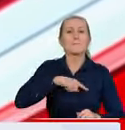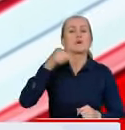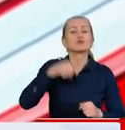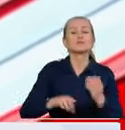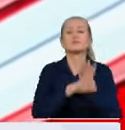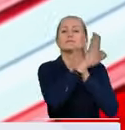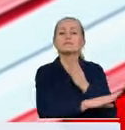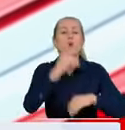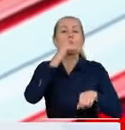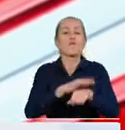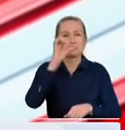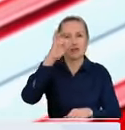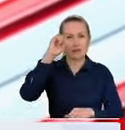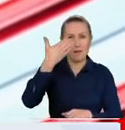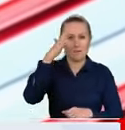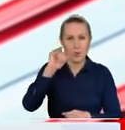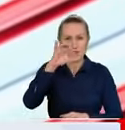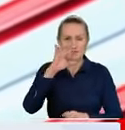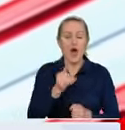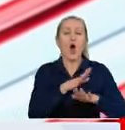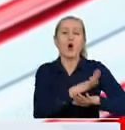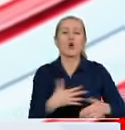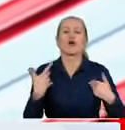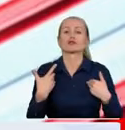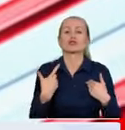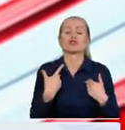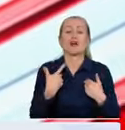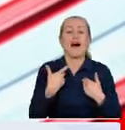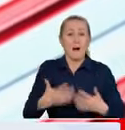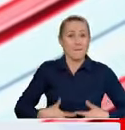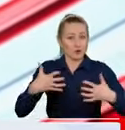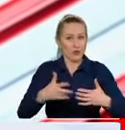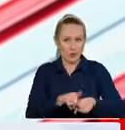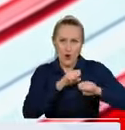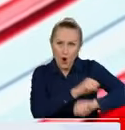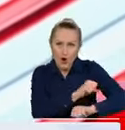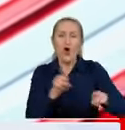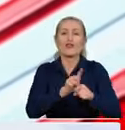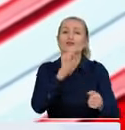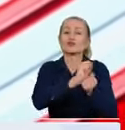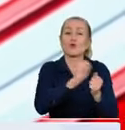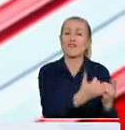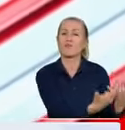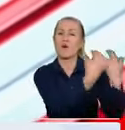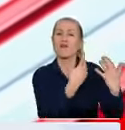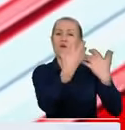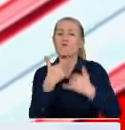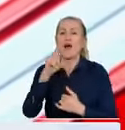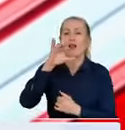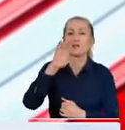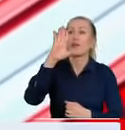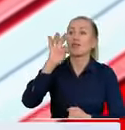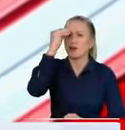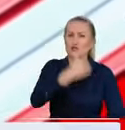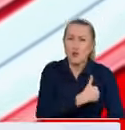stambulską, wprowadzić pełną ochronę życia nienarodzonego, powstrzymać szkodliwe wpływy organizacji LGBT w szkołach przez